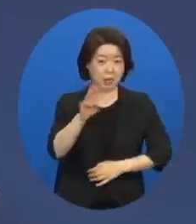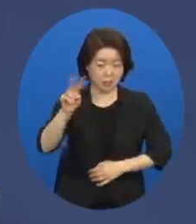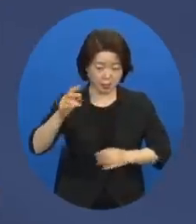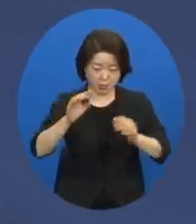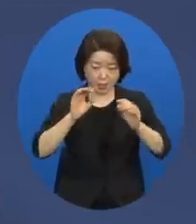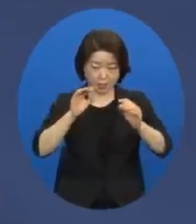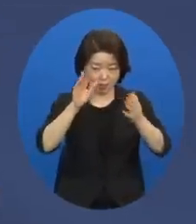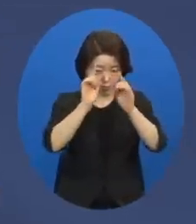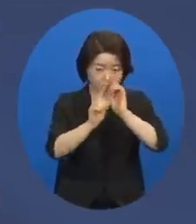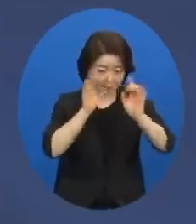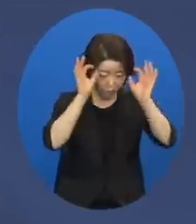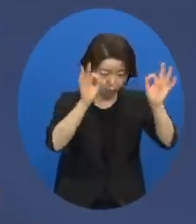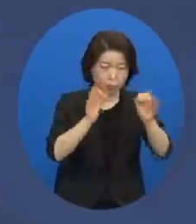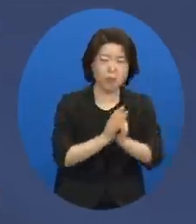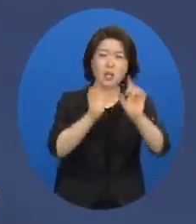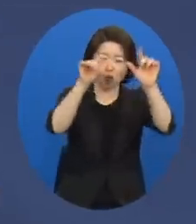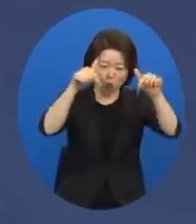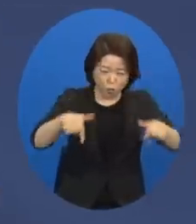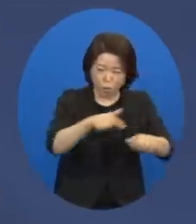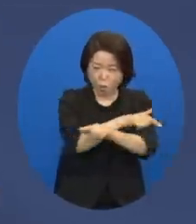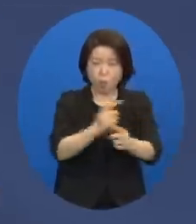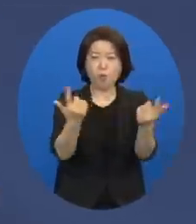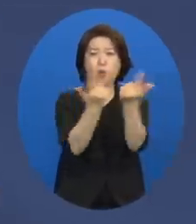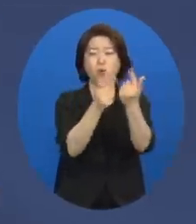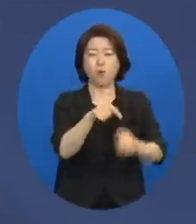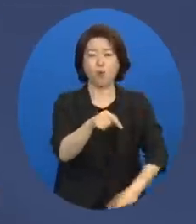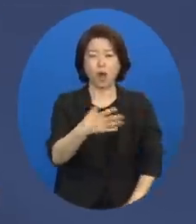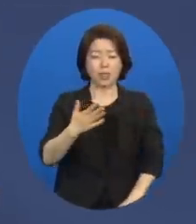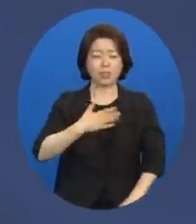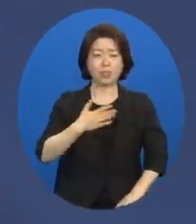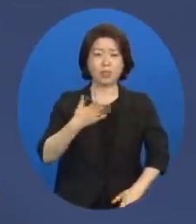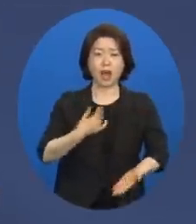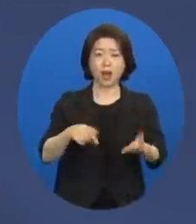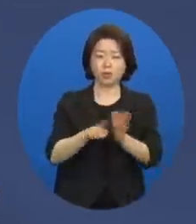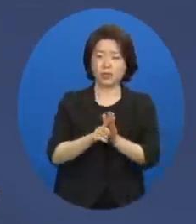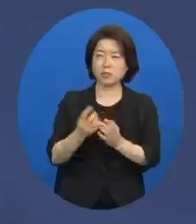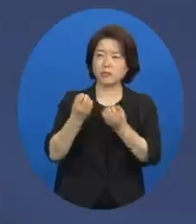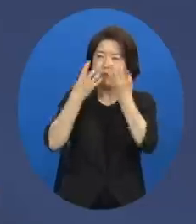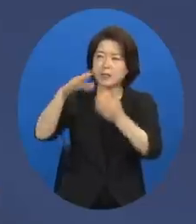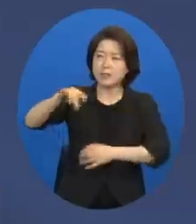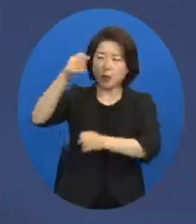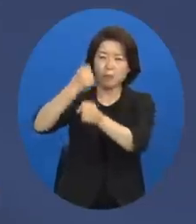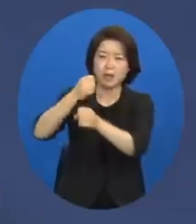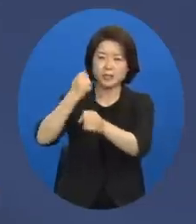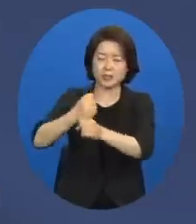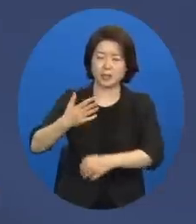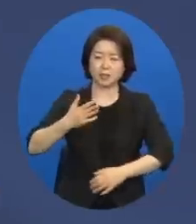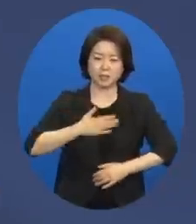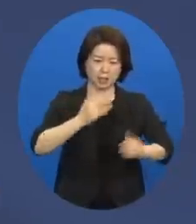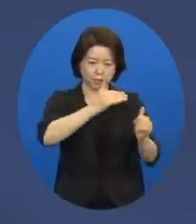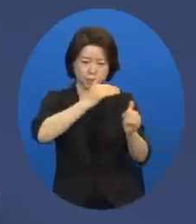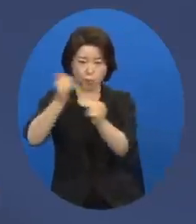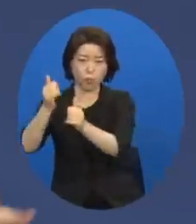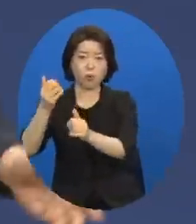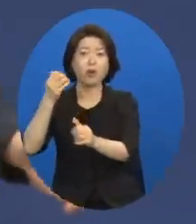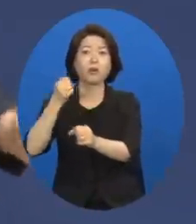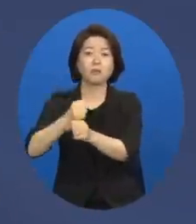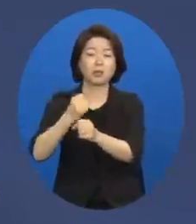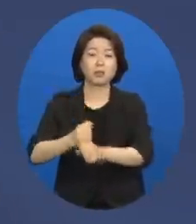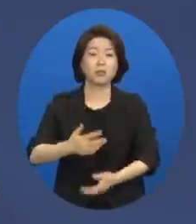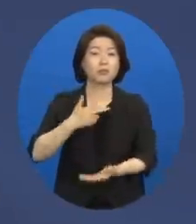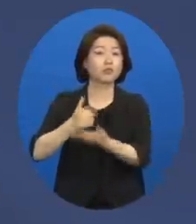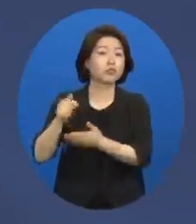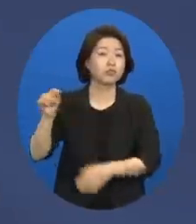북에서 남에서 동에서 서에서 내가 나를 위하여 창조한 자를 내게 오게 하라. 주님은